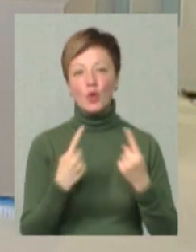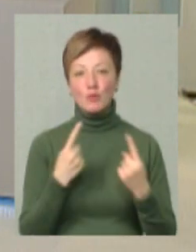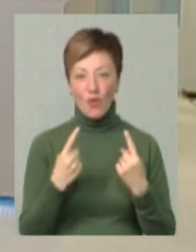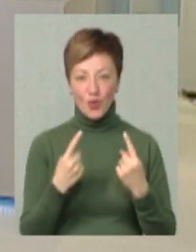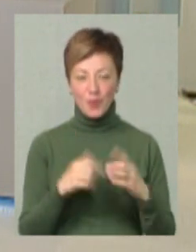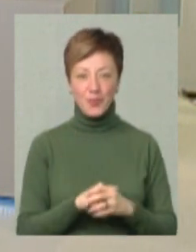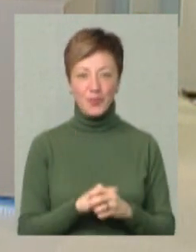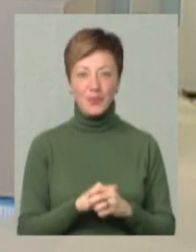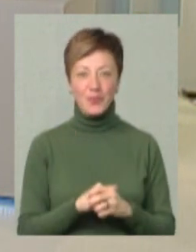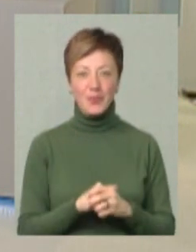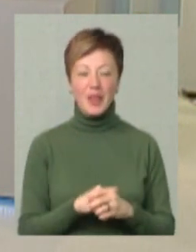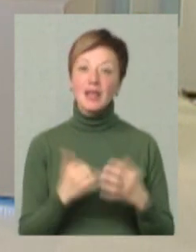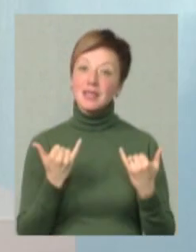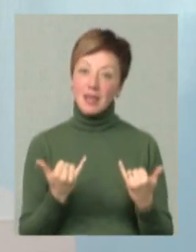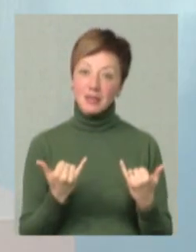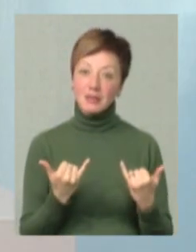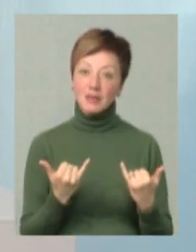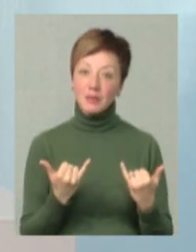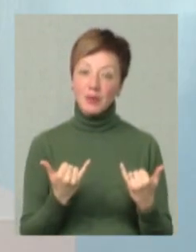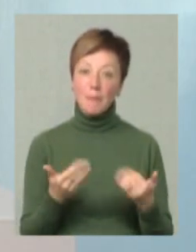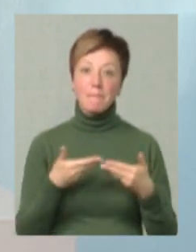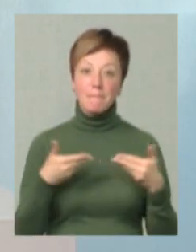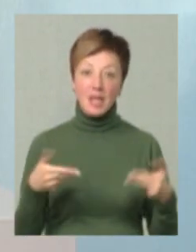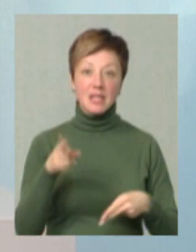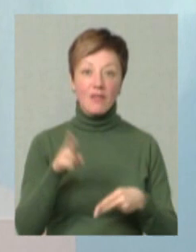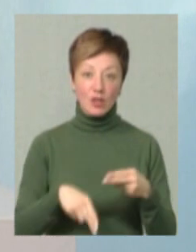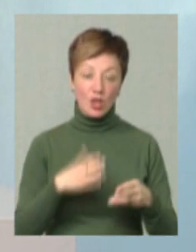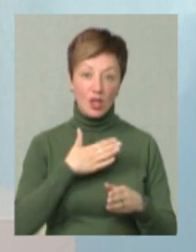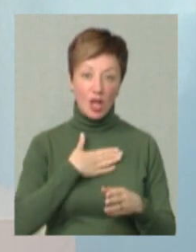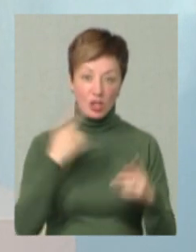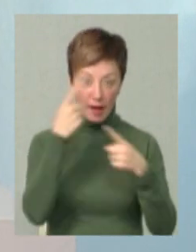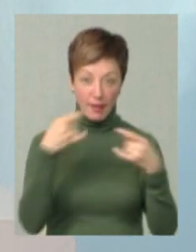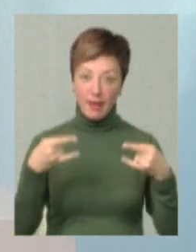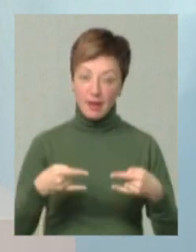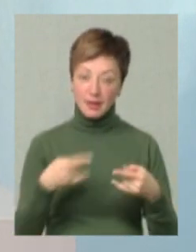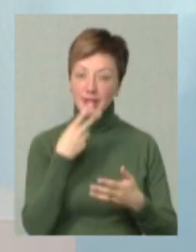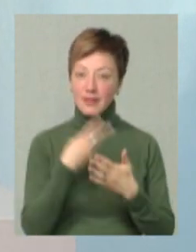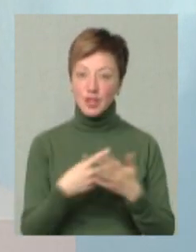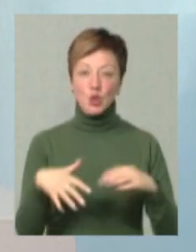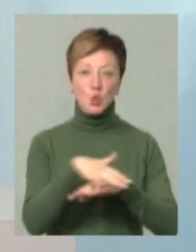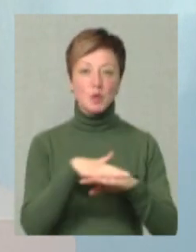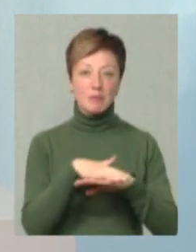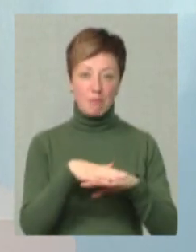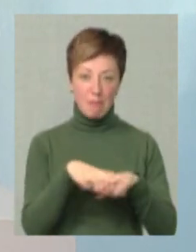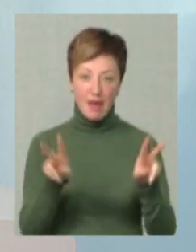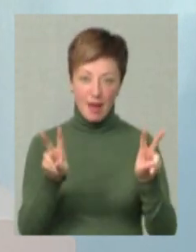розмову. А зараз ми завершуємо наш етер. Дивіться